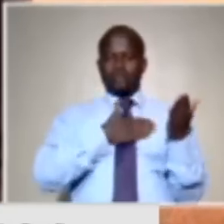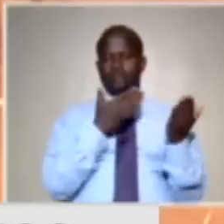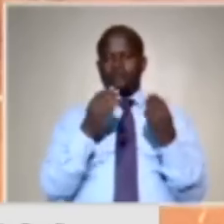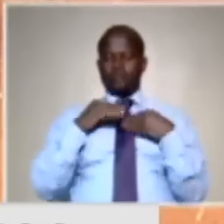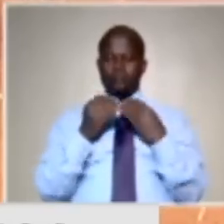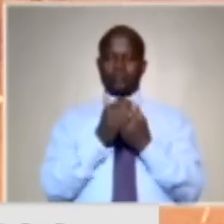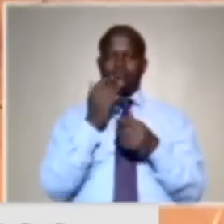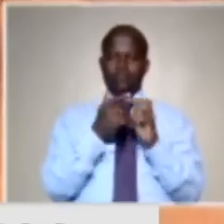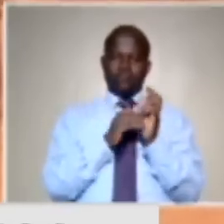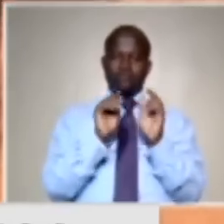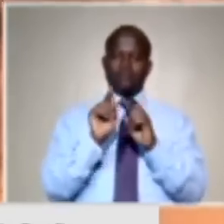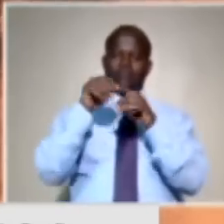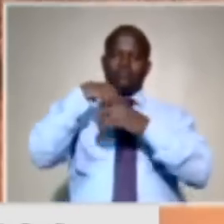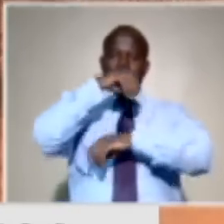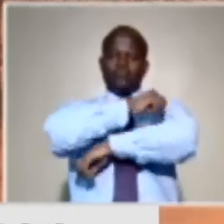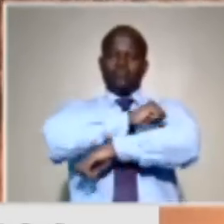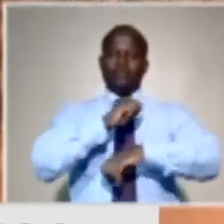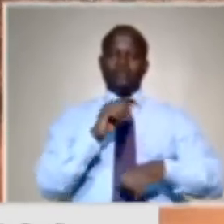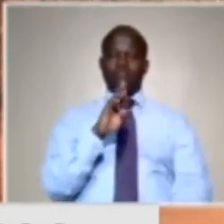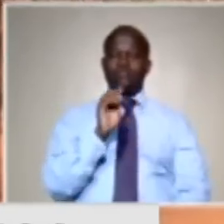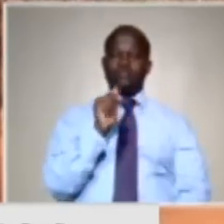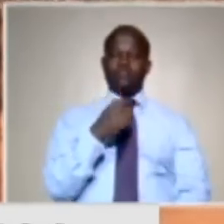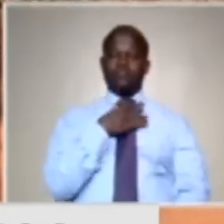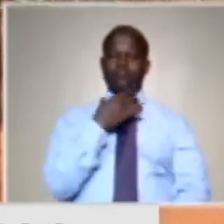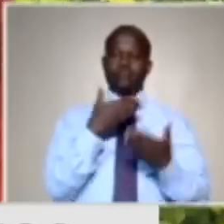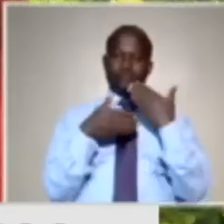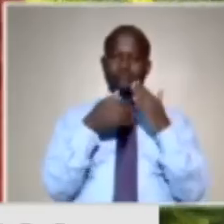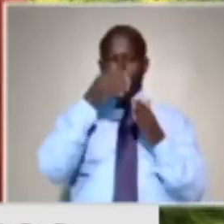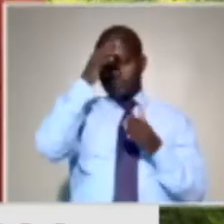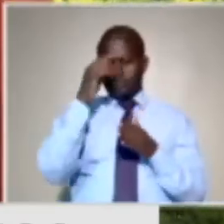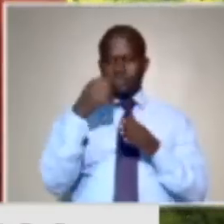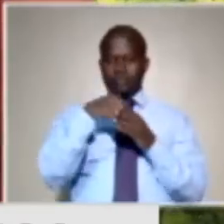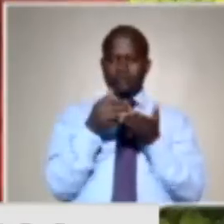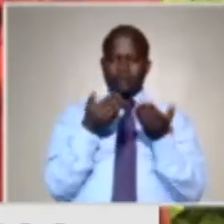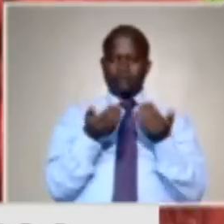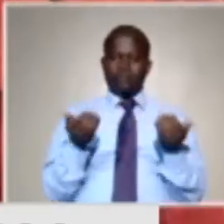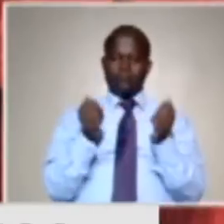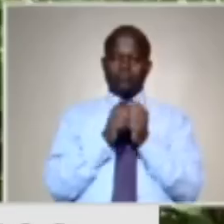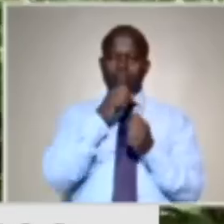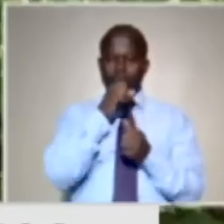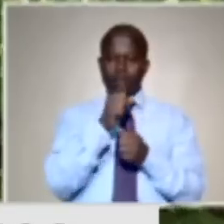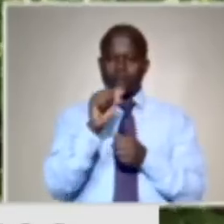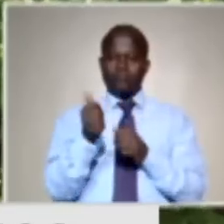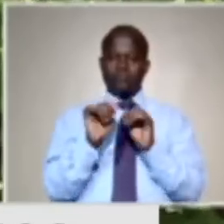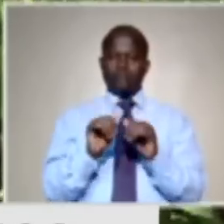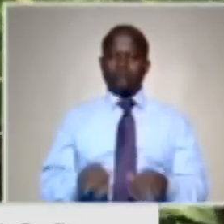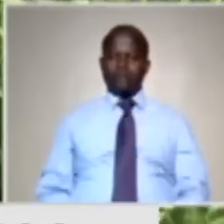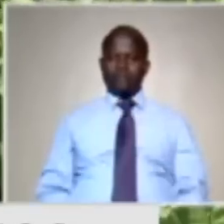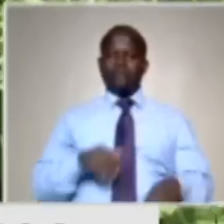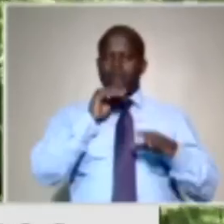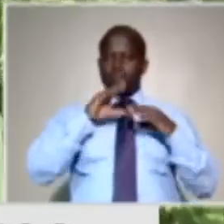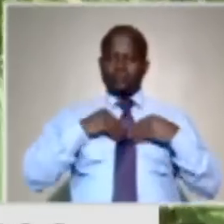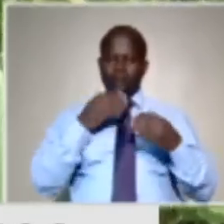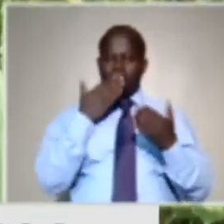kubarera ndetse bakanabajyana mu mashuri arabiye yabasuye iganira na se umwe mu bana ndetse na nyirakuru wundi usigaye ntabwo umwemera